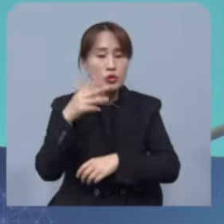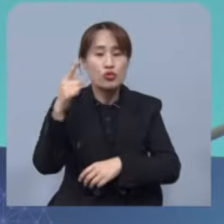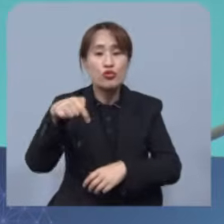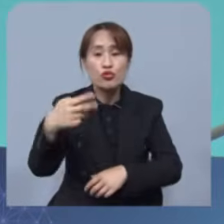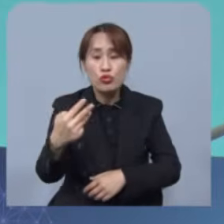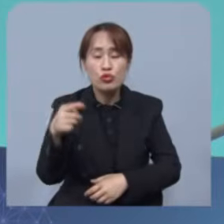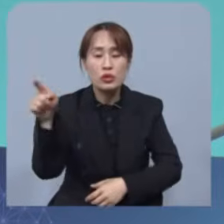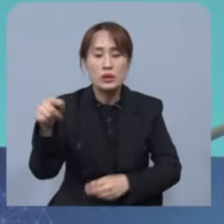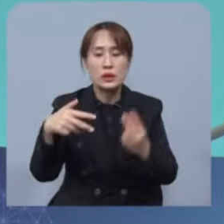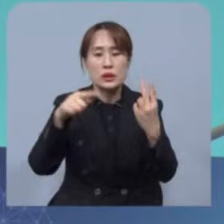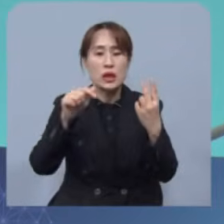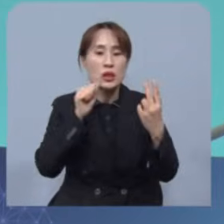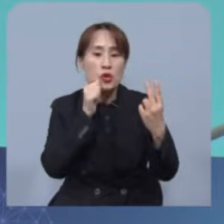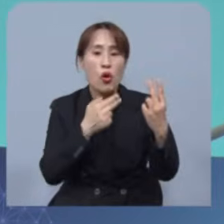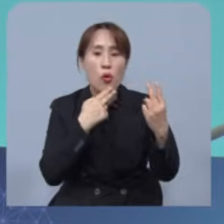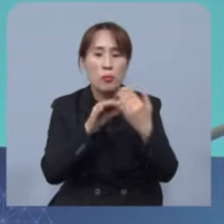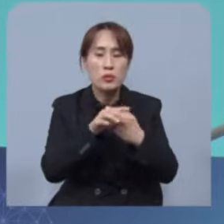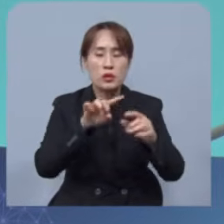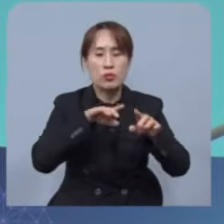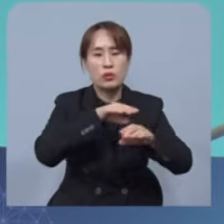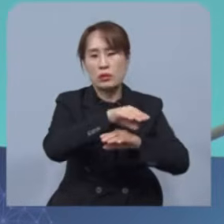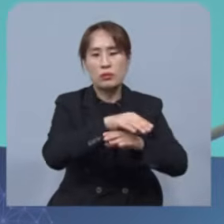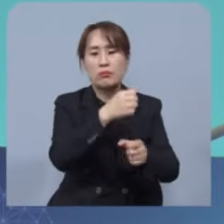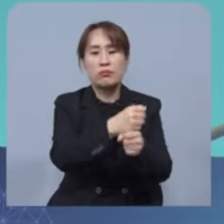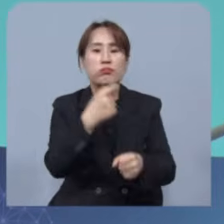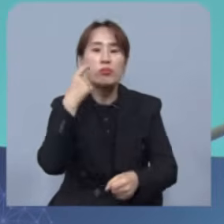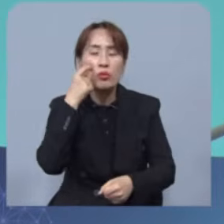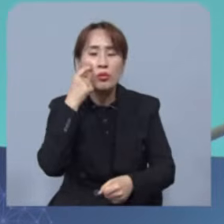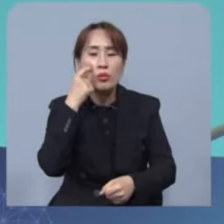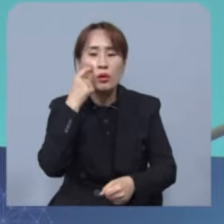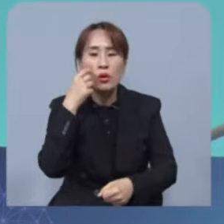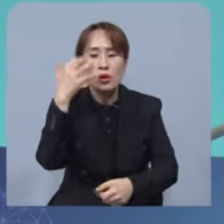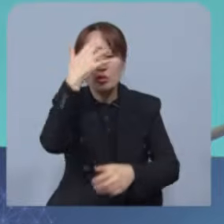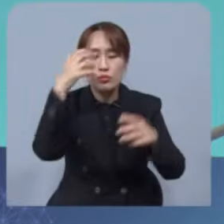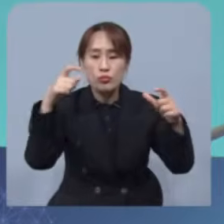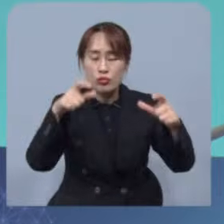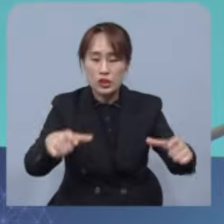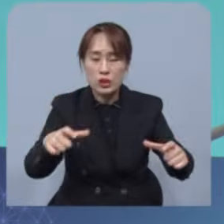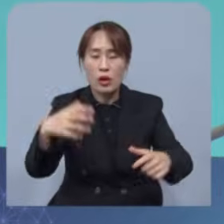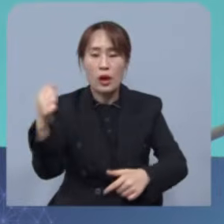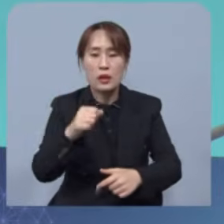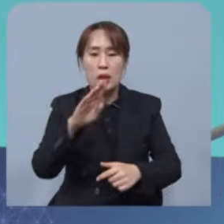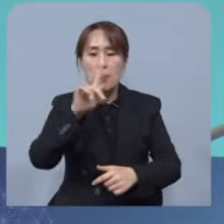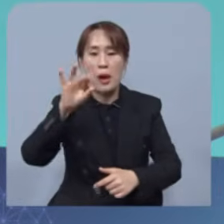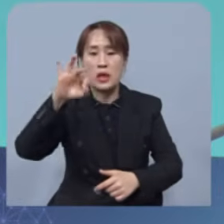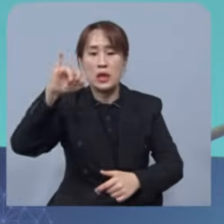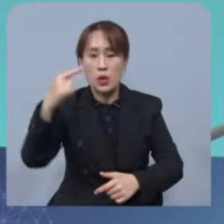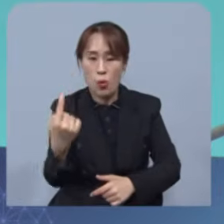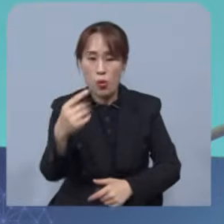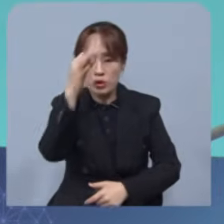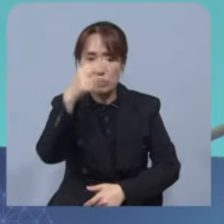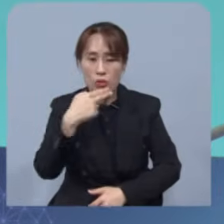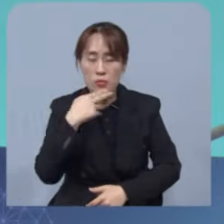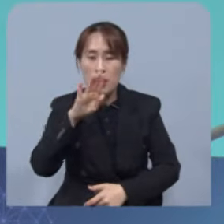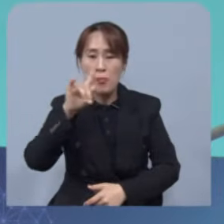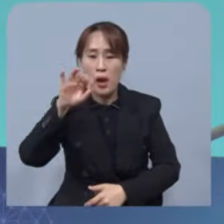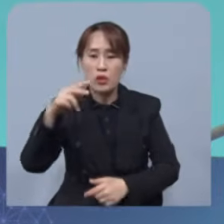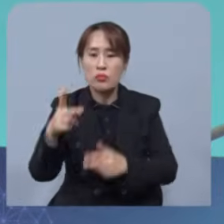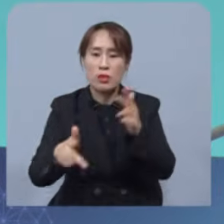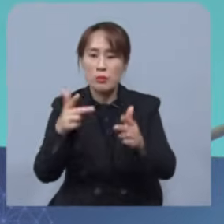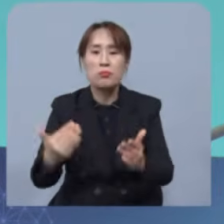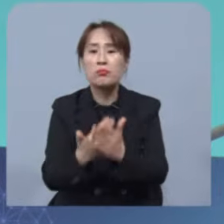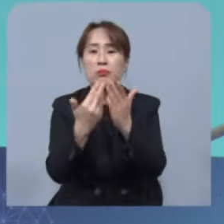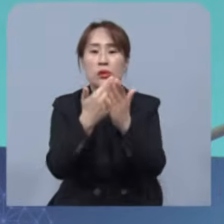그리고 2차 전지가 없었으면 전기 자동차도 안 나왔을 테고 충북이 가지고 있는 바이오 기술이 없으면 바이오 산업도 있을 수가